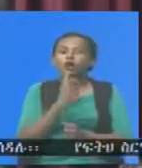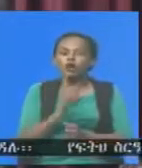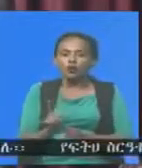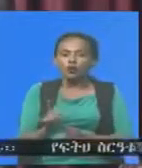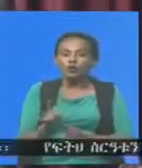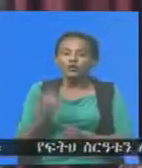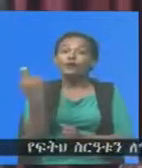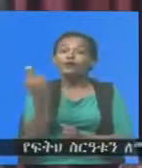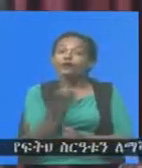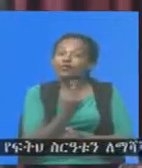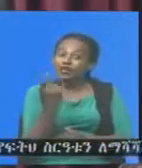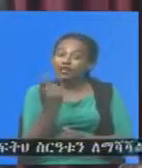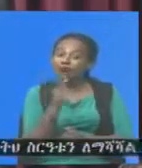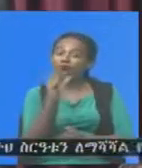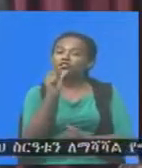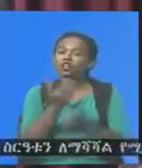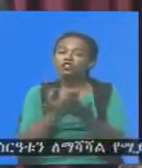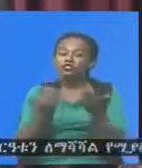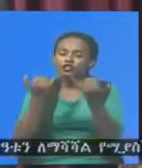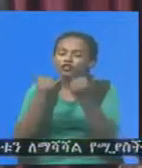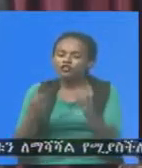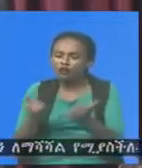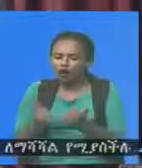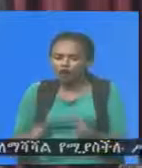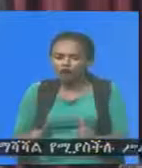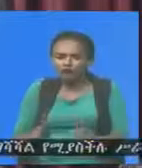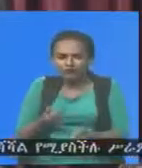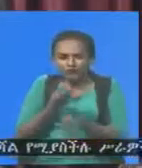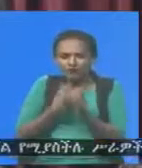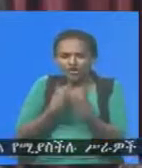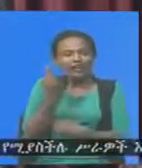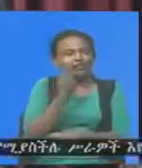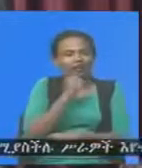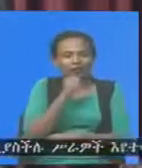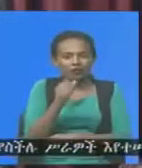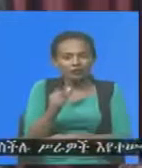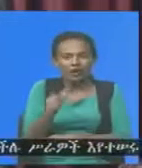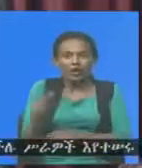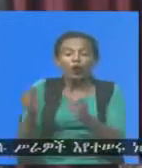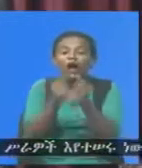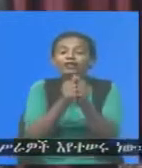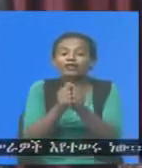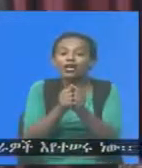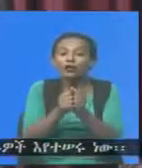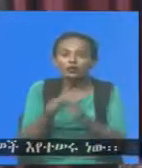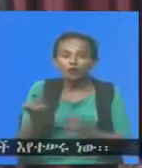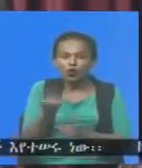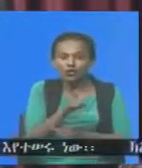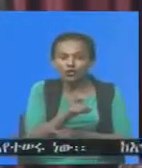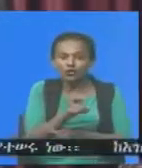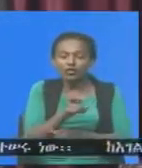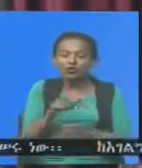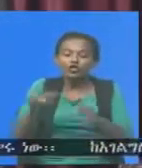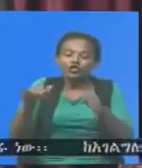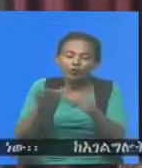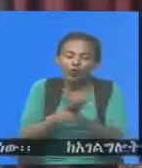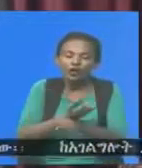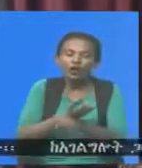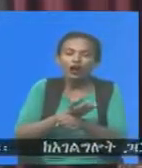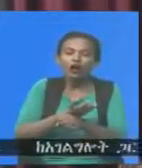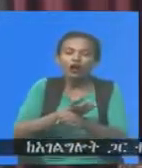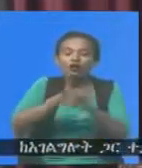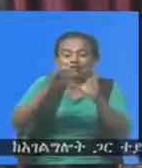የሚያዋጣን በትናንሽ ነገር ተከፋፍሎ መበላት አይበጀንም ወደ ኢኮኖሚክ ኢንተግሬሽን ወደ ተሟላ ኢንተግሬሽን መሄድ አለብን